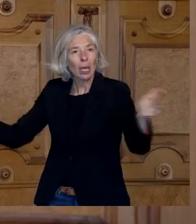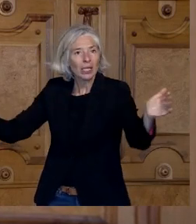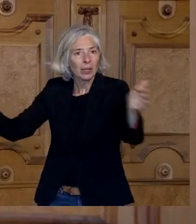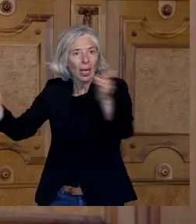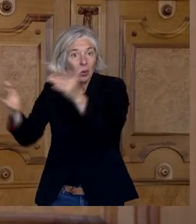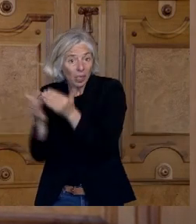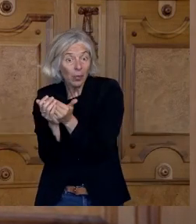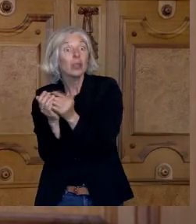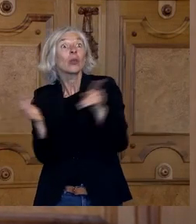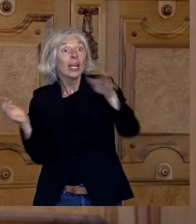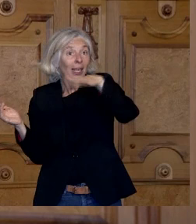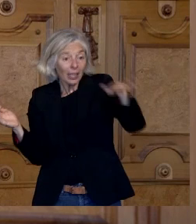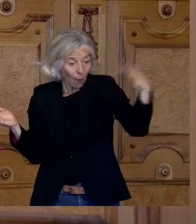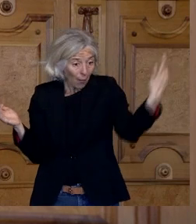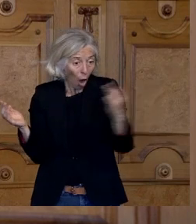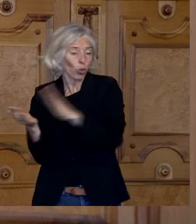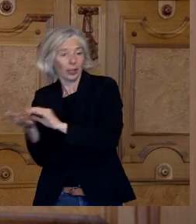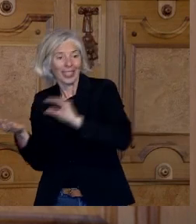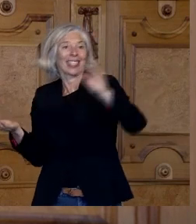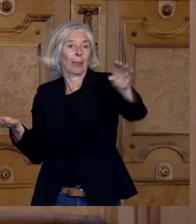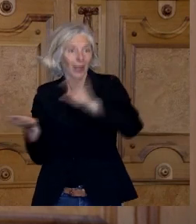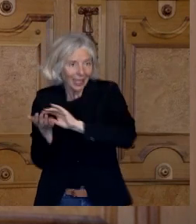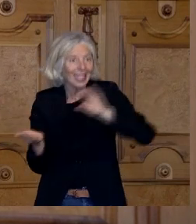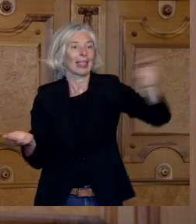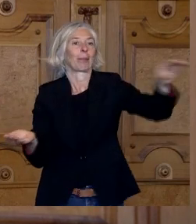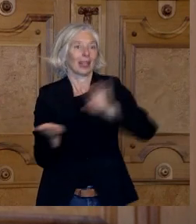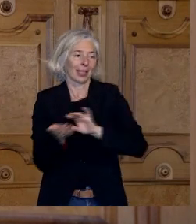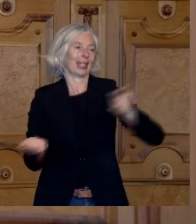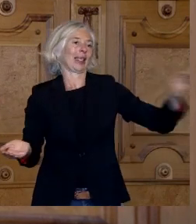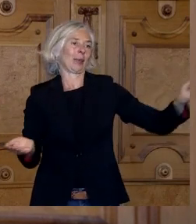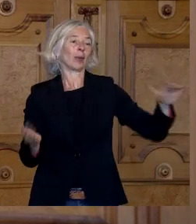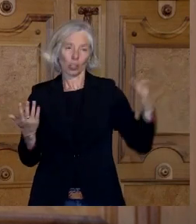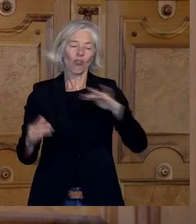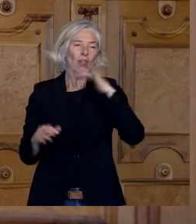es bedürfen, noch Unterstützung zusätzlich bekommen.